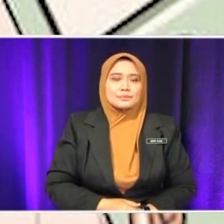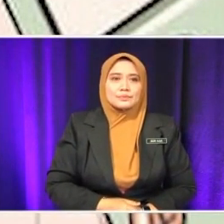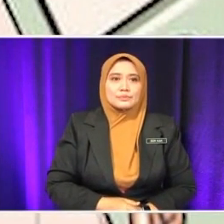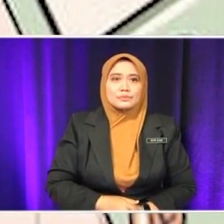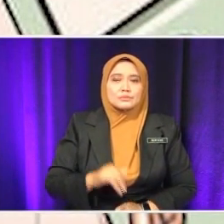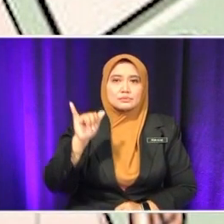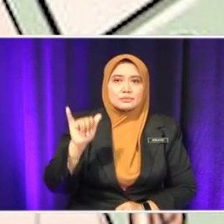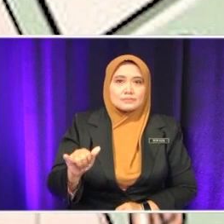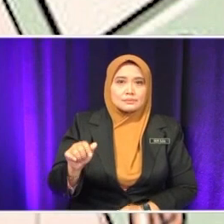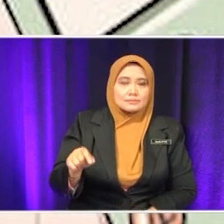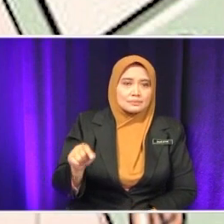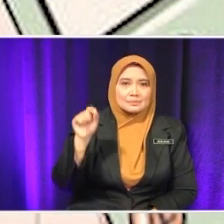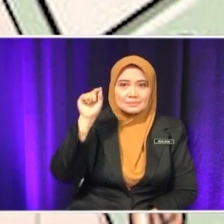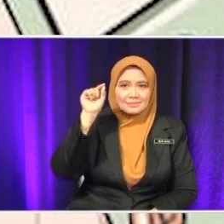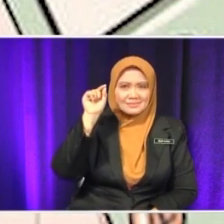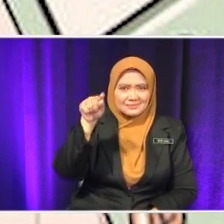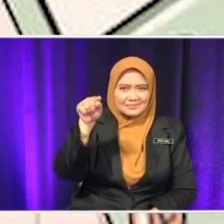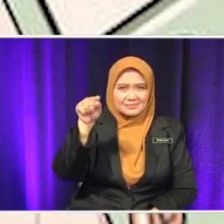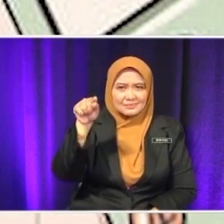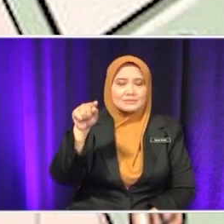Yang titik tu adalah bucu.